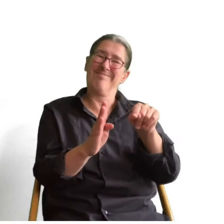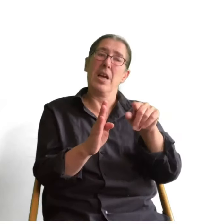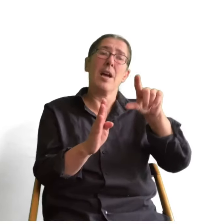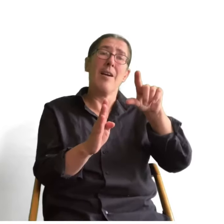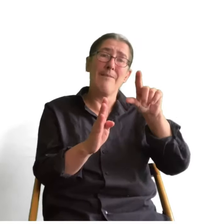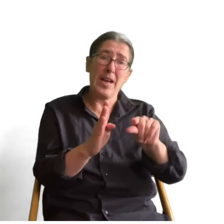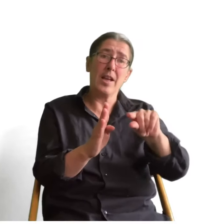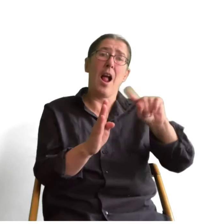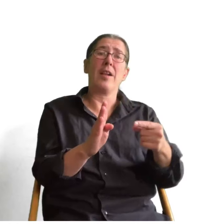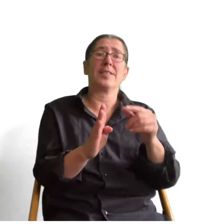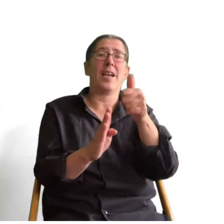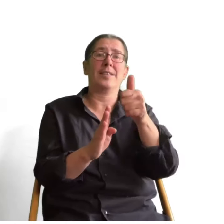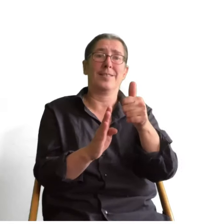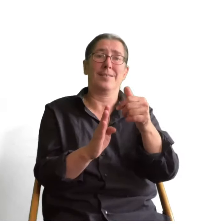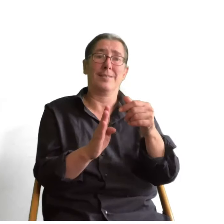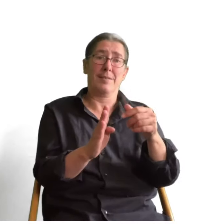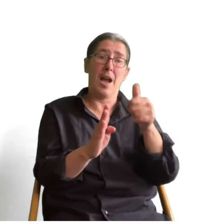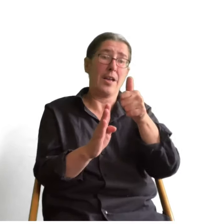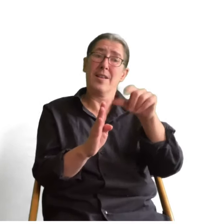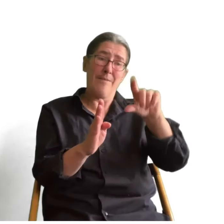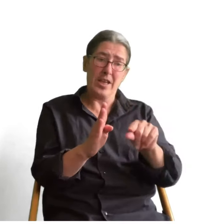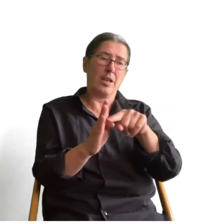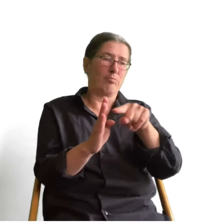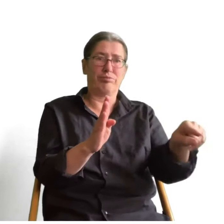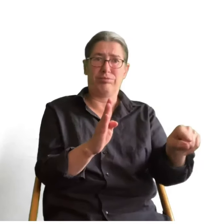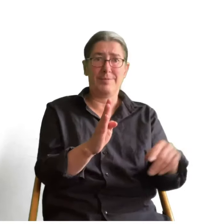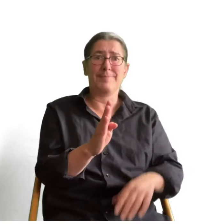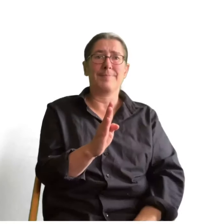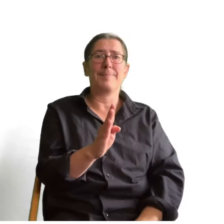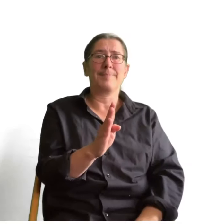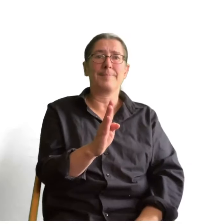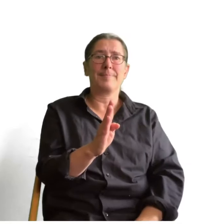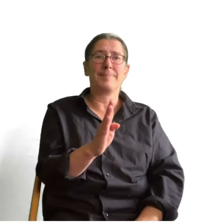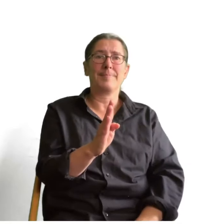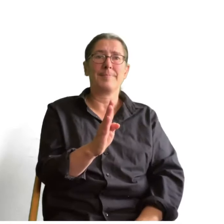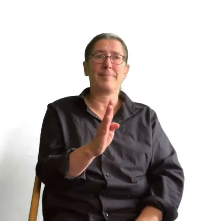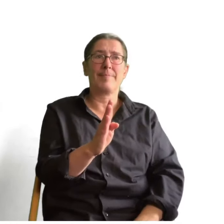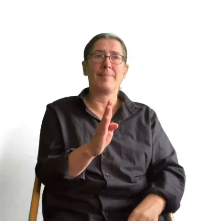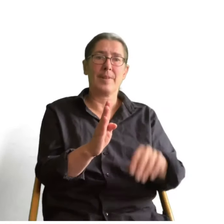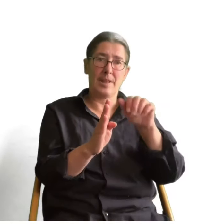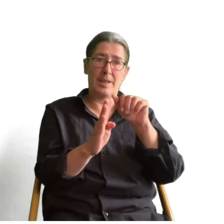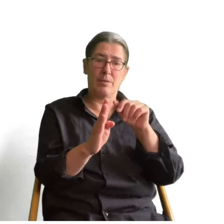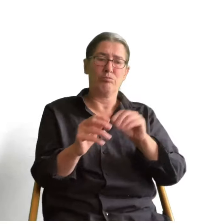den Teilen, die kleiner als 1 sind. Anteile kleiner als 1.